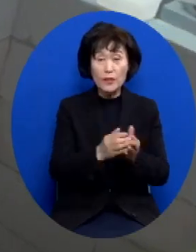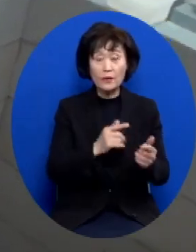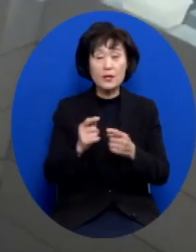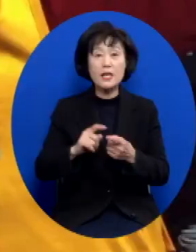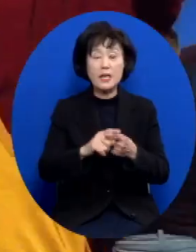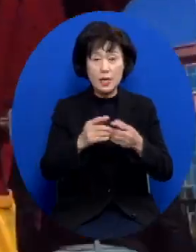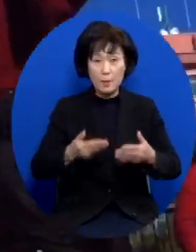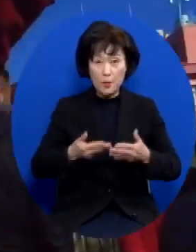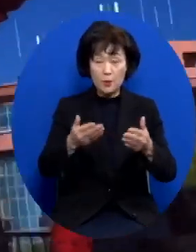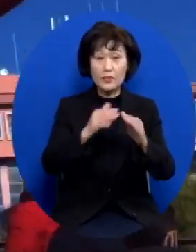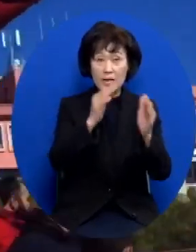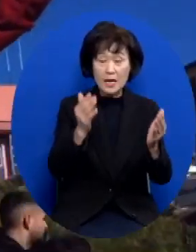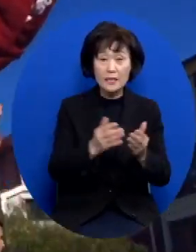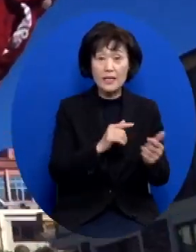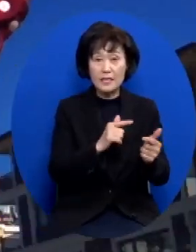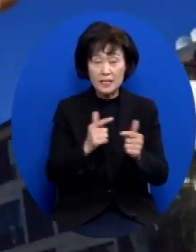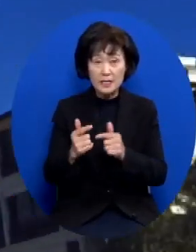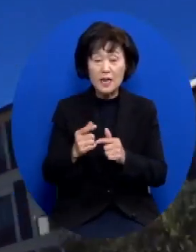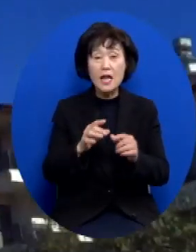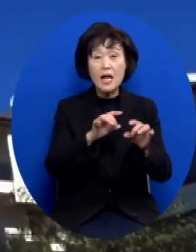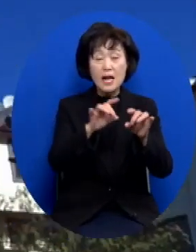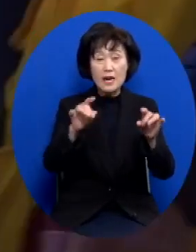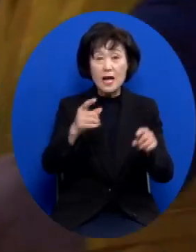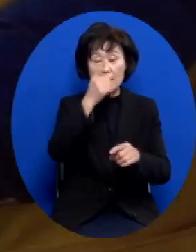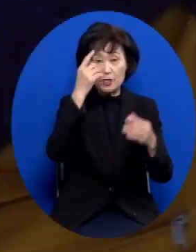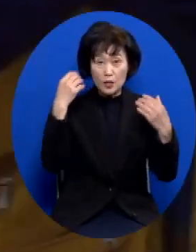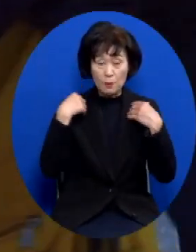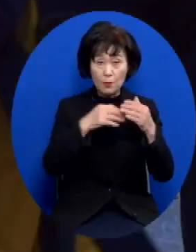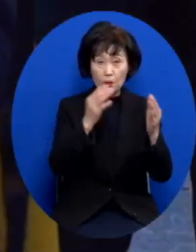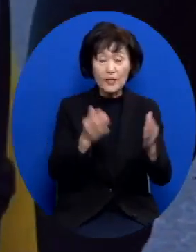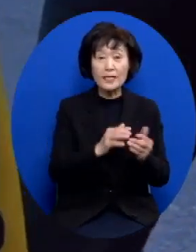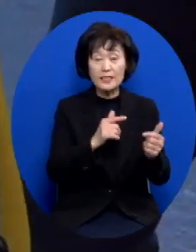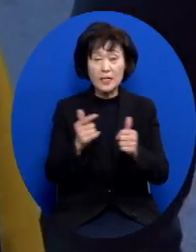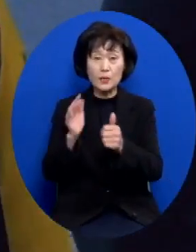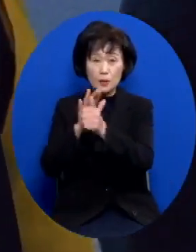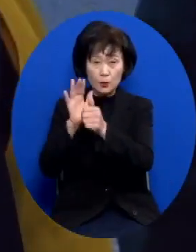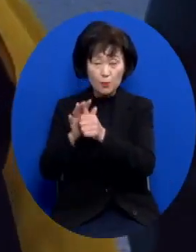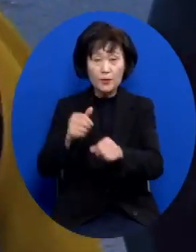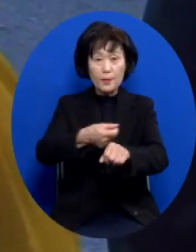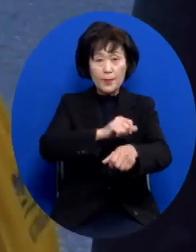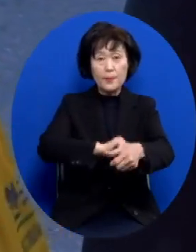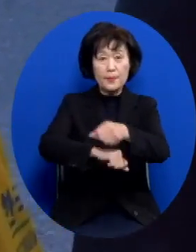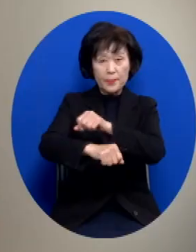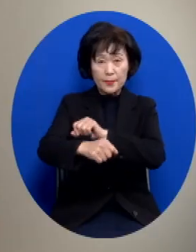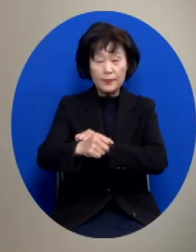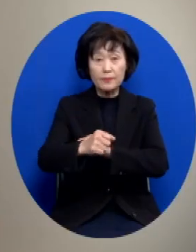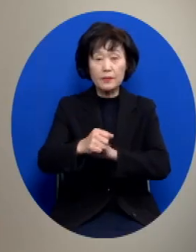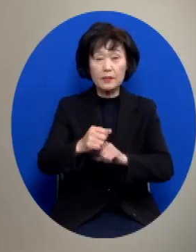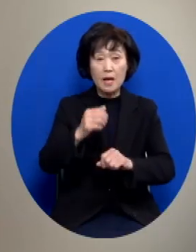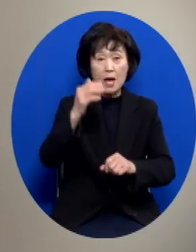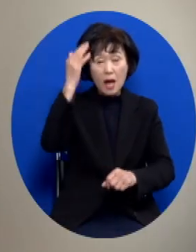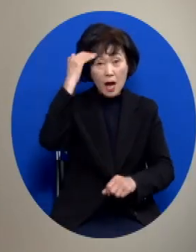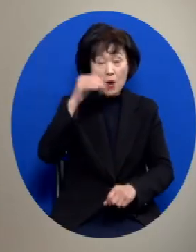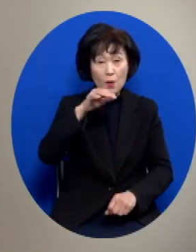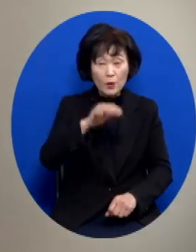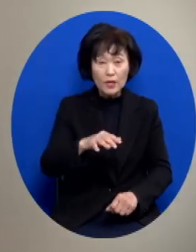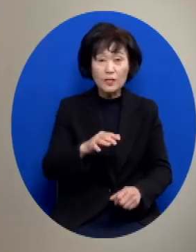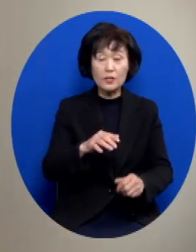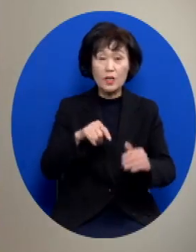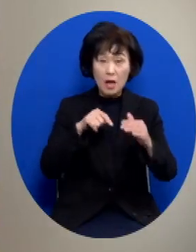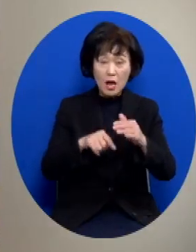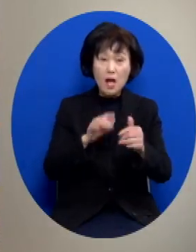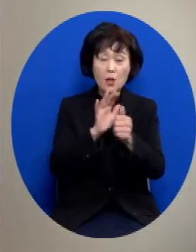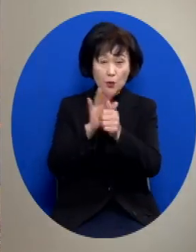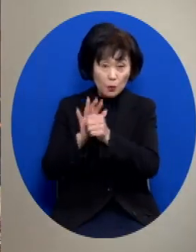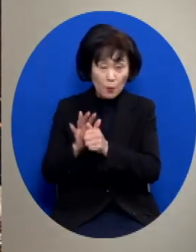봉사단을 비롯해 세계 각국 정부와 민간 단체는 구호 현장에 뛰어들었습니다. 국내에서도 지진 피해 지원을 위한